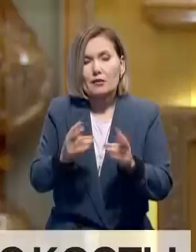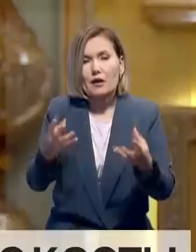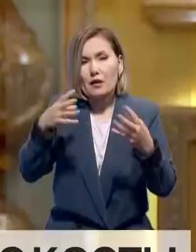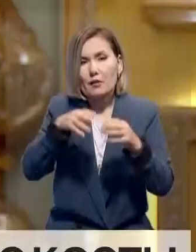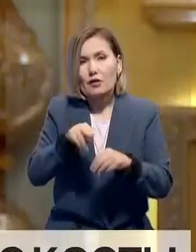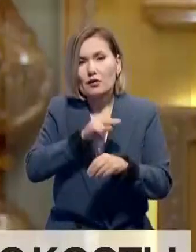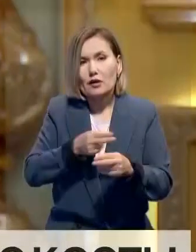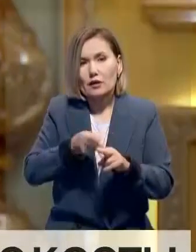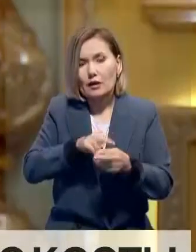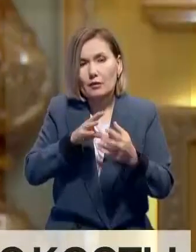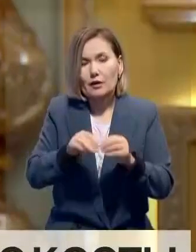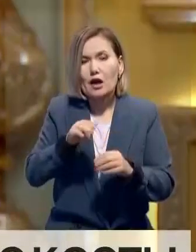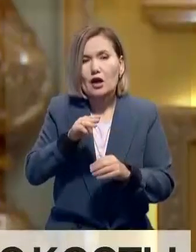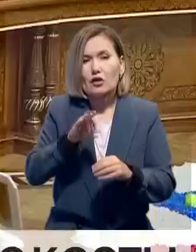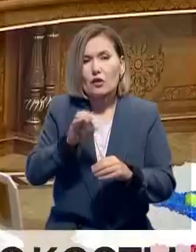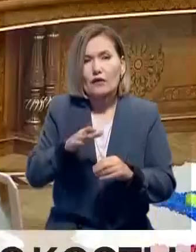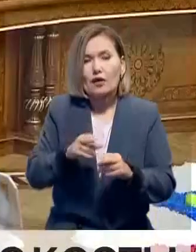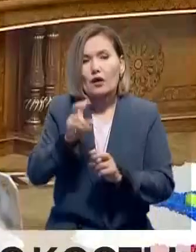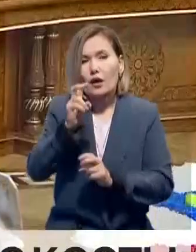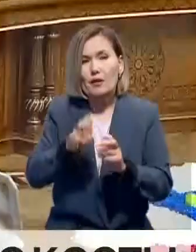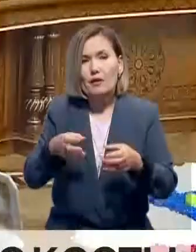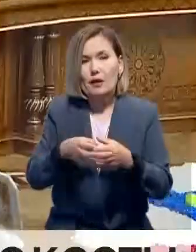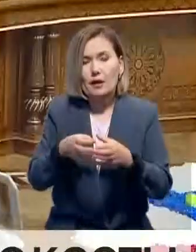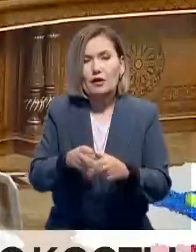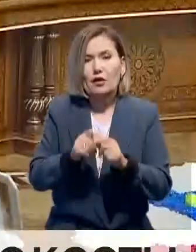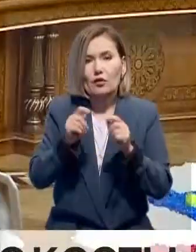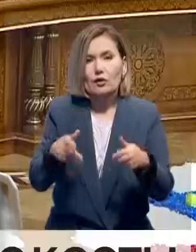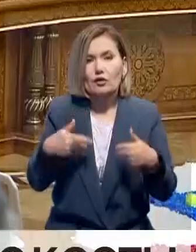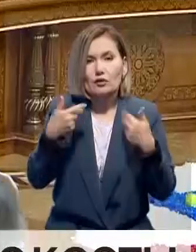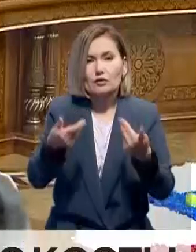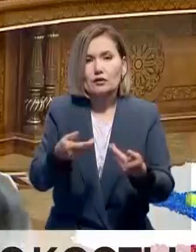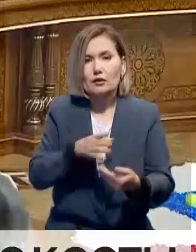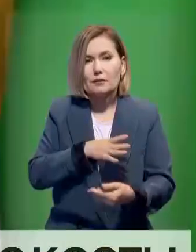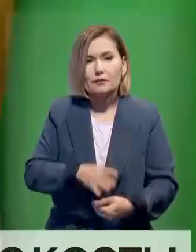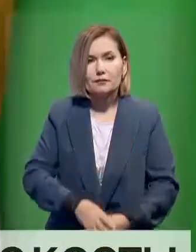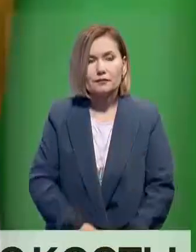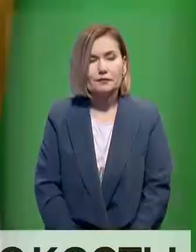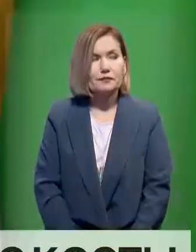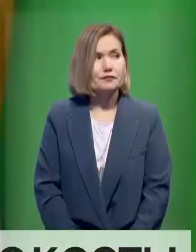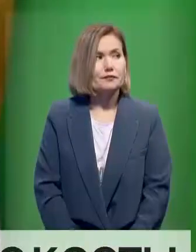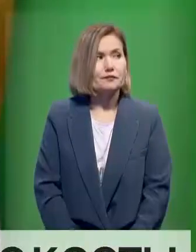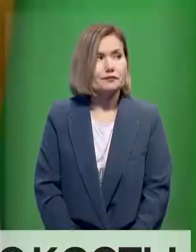біріктірмей болмайды. Сондықтан Қасым-Жомарт Тоқаев өнеркәсіптік кооперация құруды ұсынды.